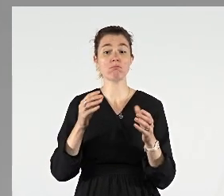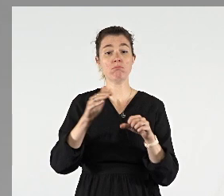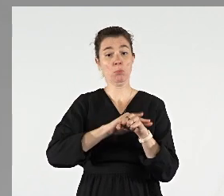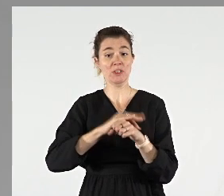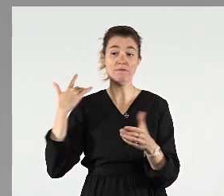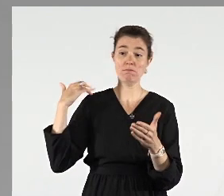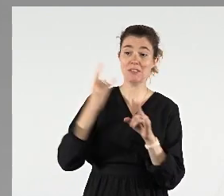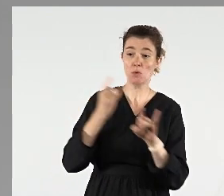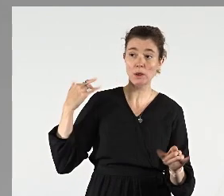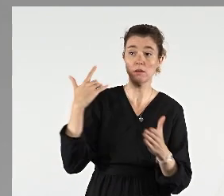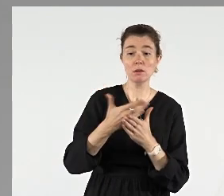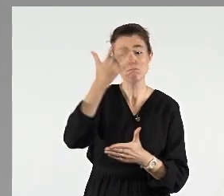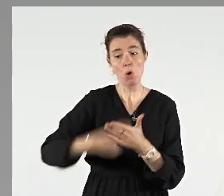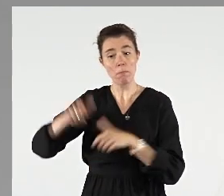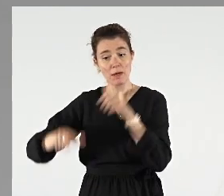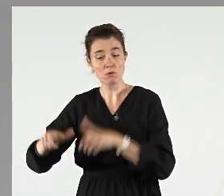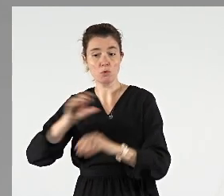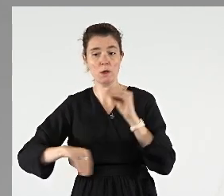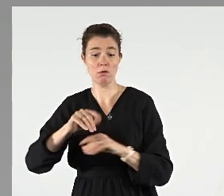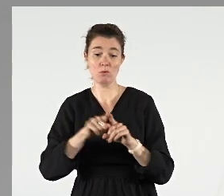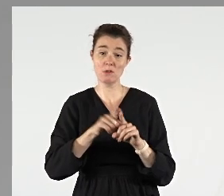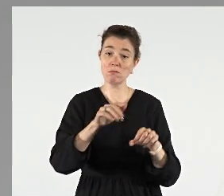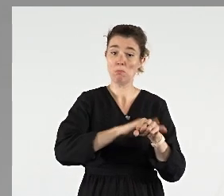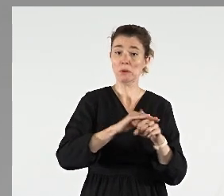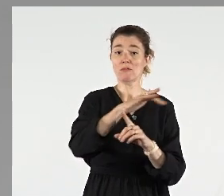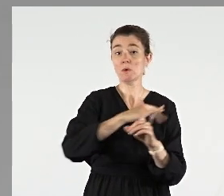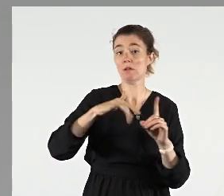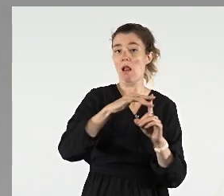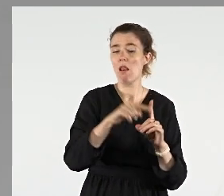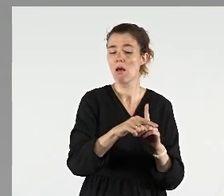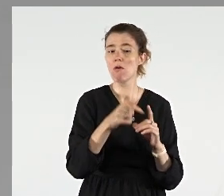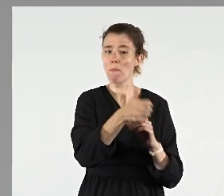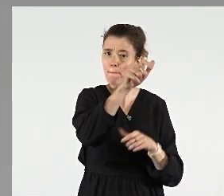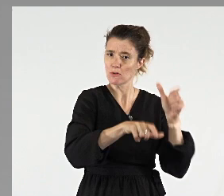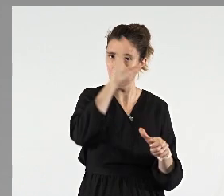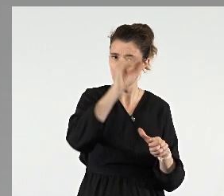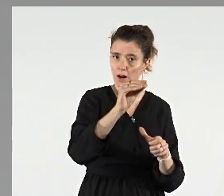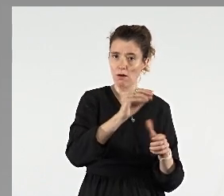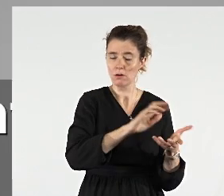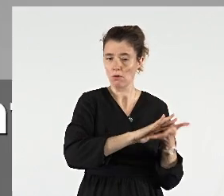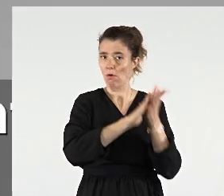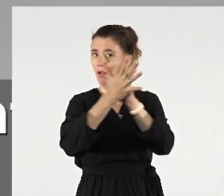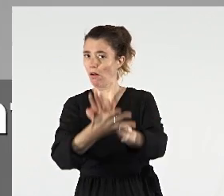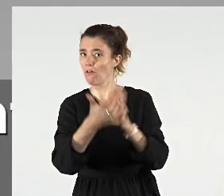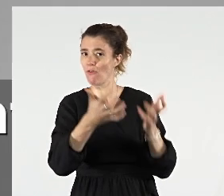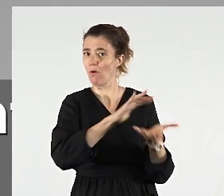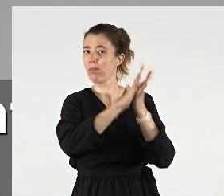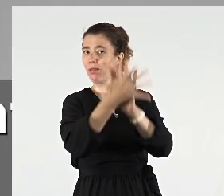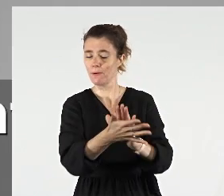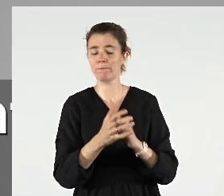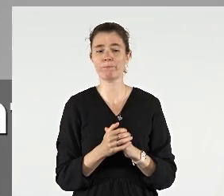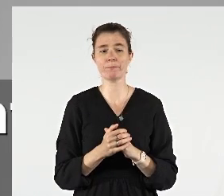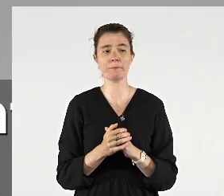soignants, que de facteurs sociétaux liés aux aspirations de ces professionnels qui mutent. Il existe une tension entre